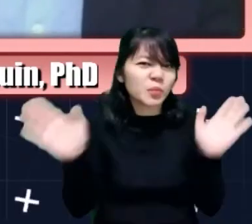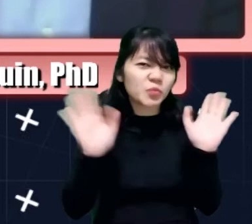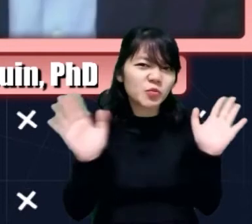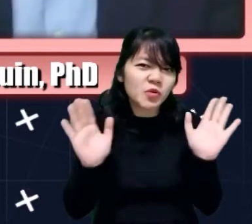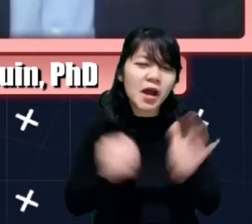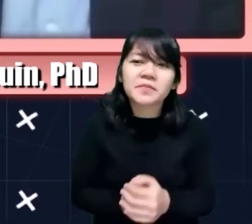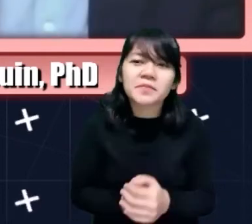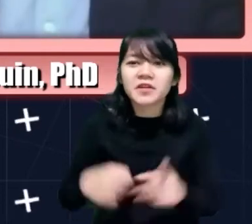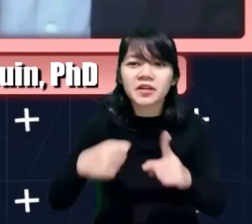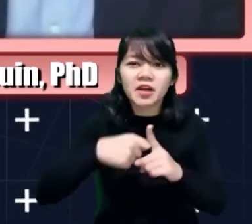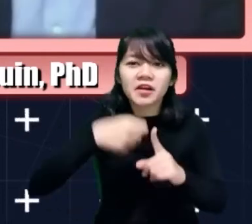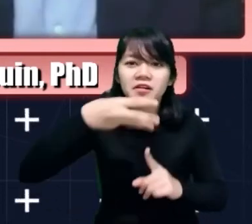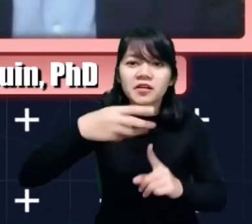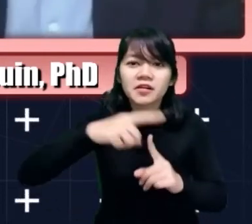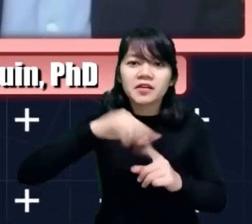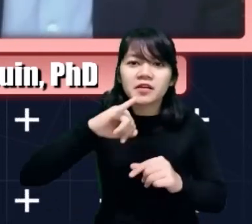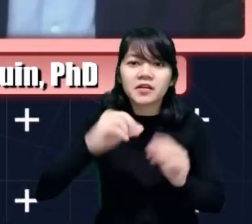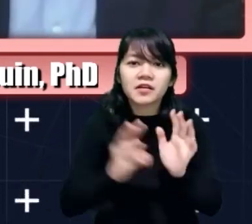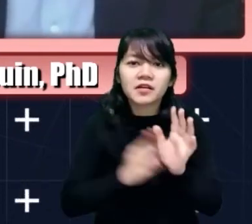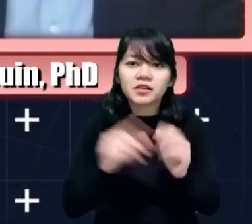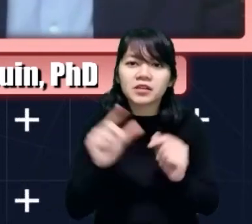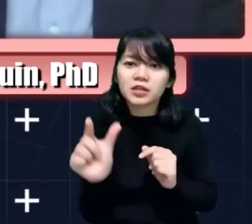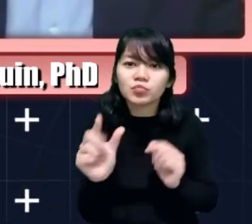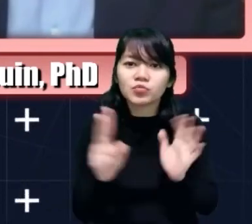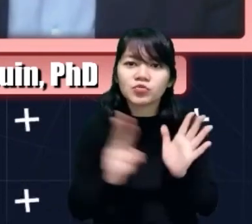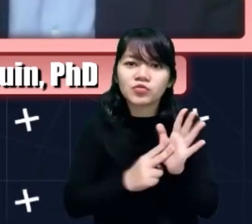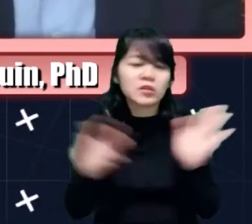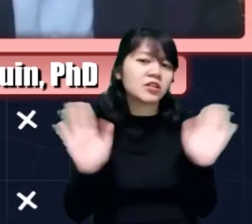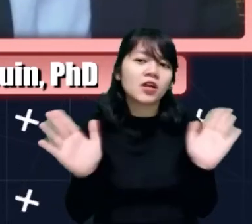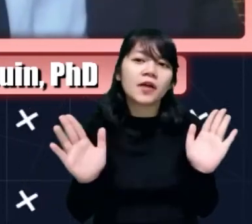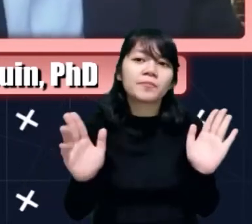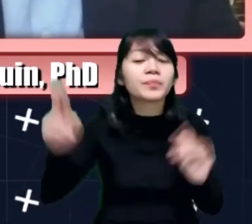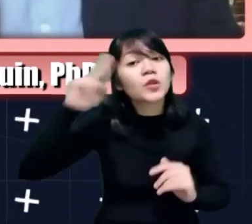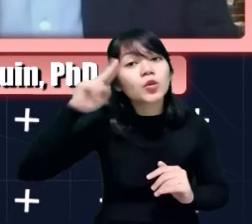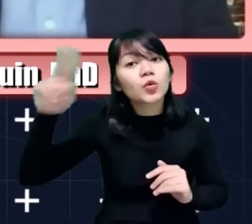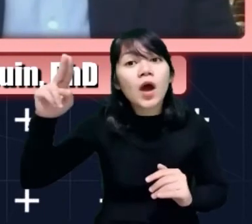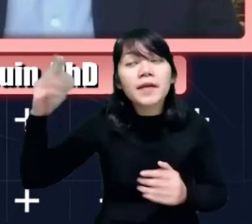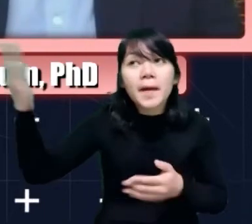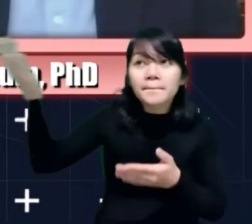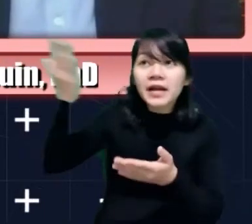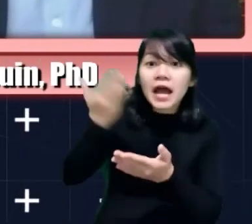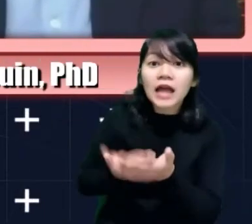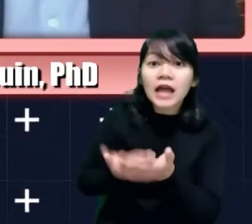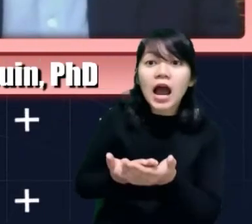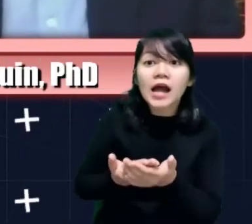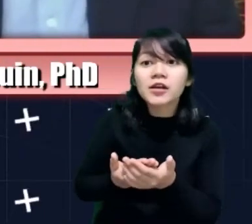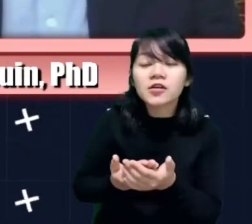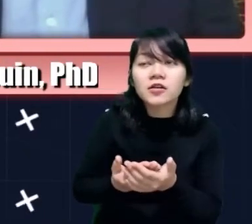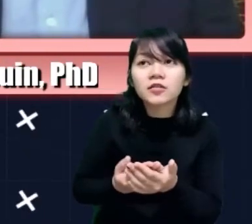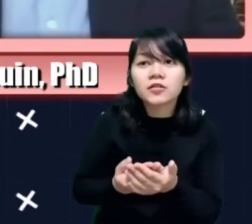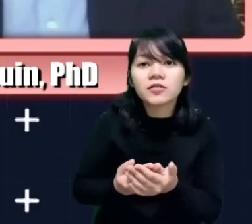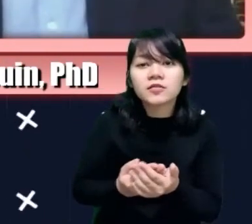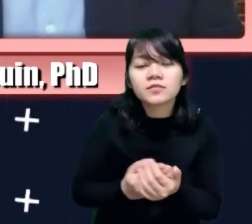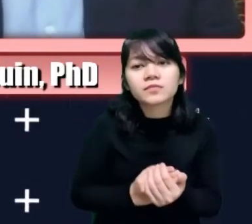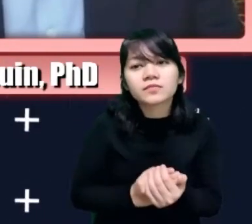mendatangkan burung puyuh. Yang Tuhan datangkan adalah apa yang membuat mereka menangis. Tuhan tidak